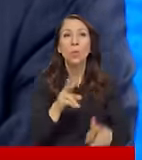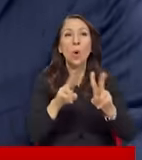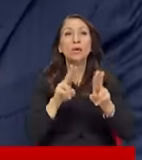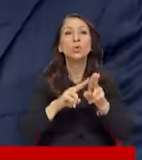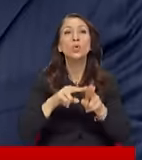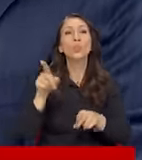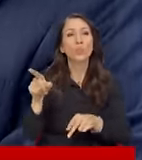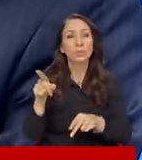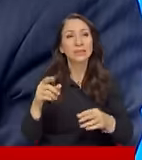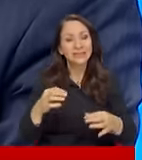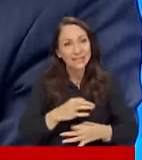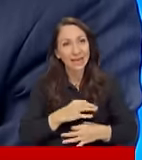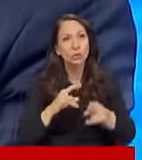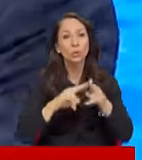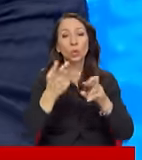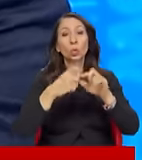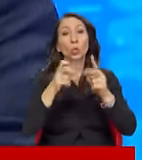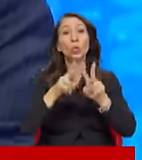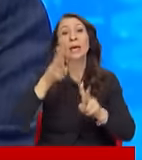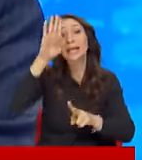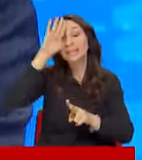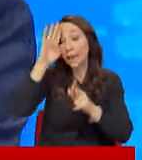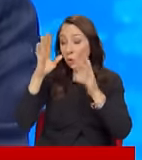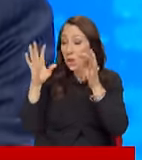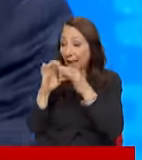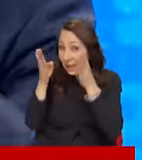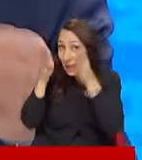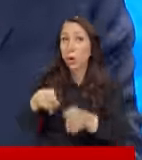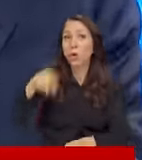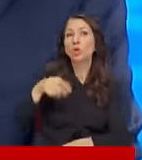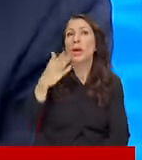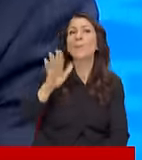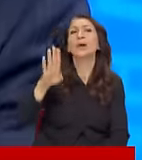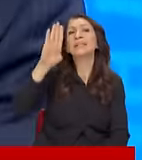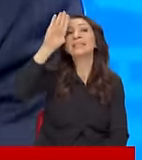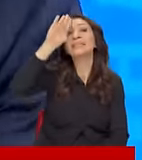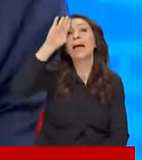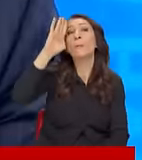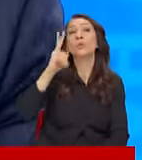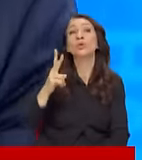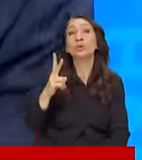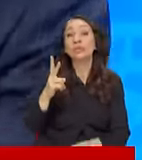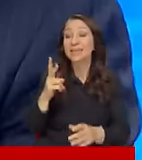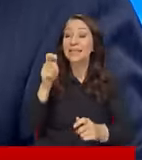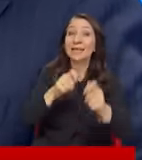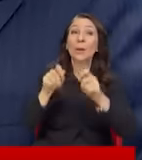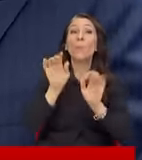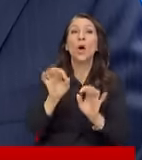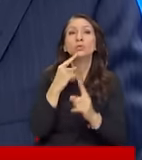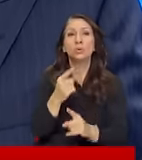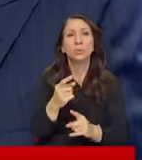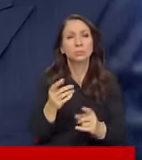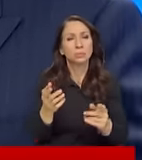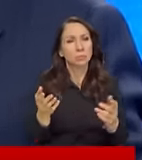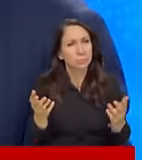Kurum, Sayın Kurum, İstanbul'la ilgili gündem olmadığı için, İstanbul'un yatırımı olmadığı için böyle söylüyor.